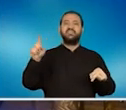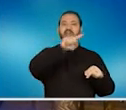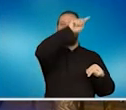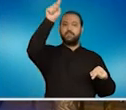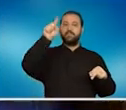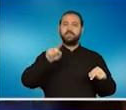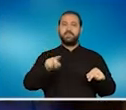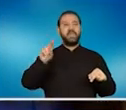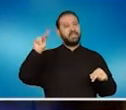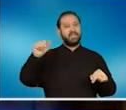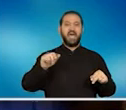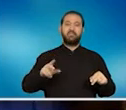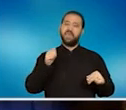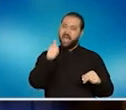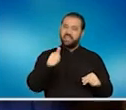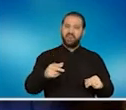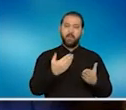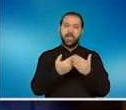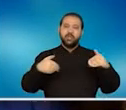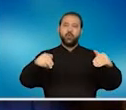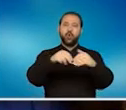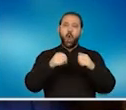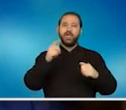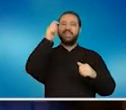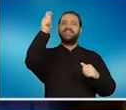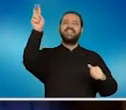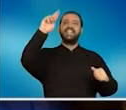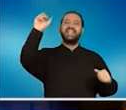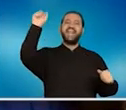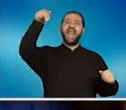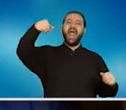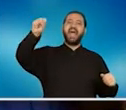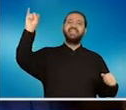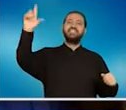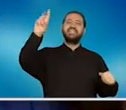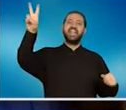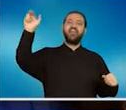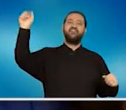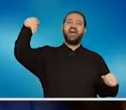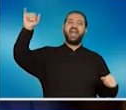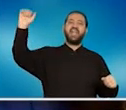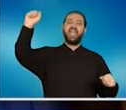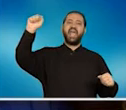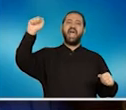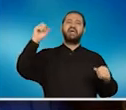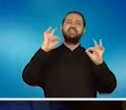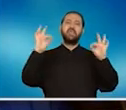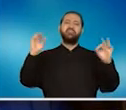Transilvaniei. Pentru noi este o împlinire, pentru întreaga Transilvanie, în special pentru